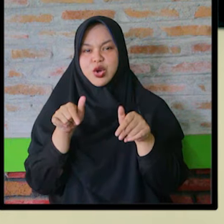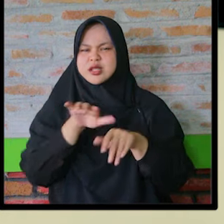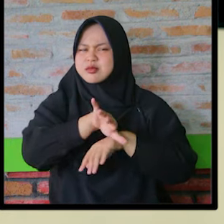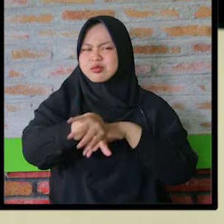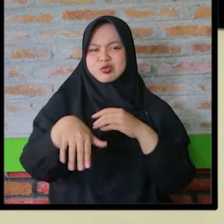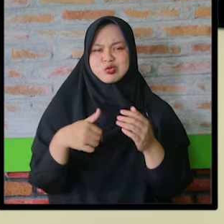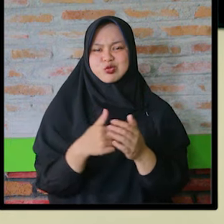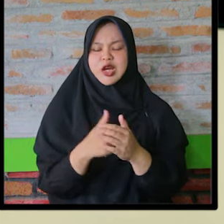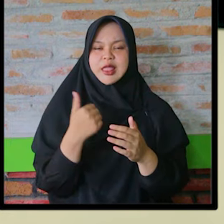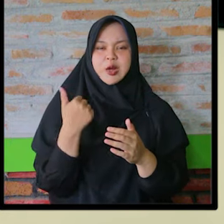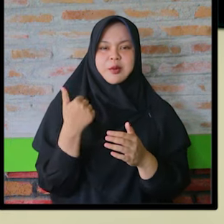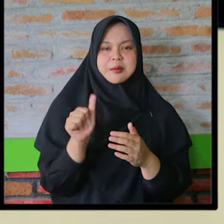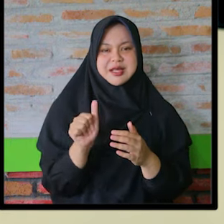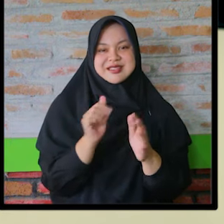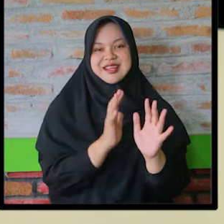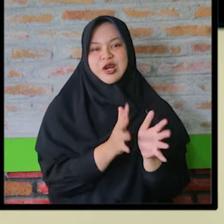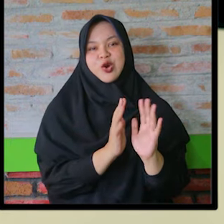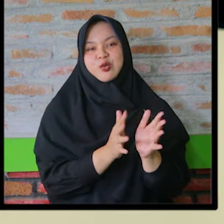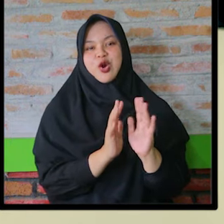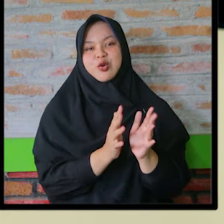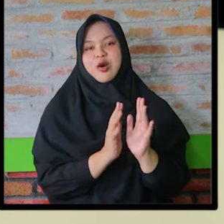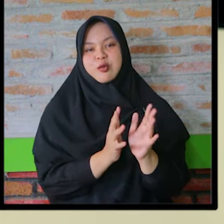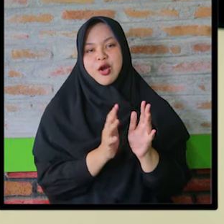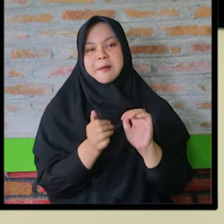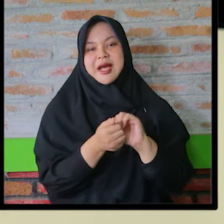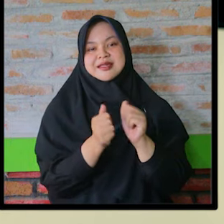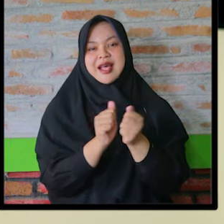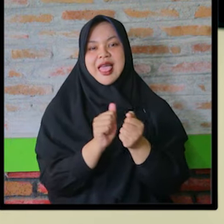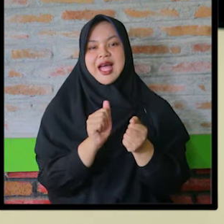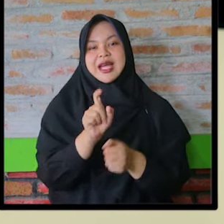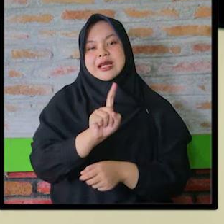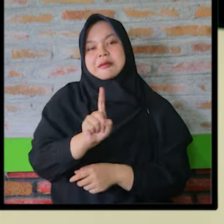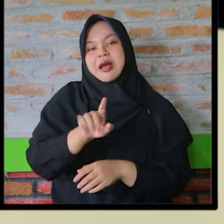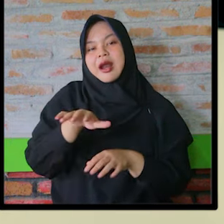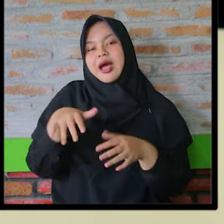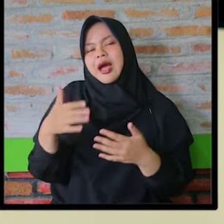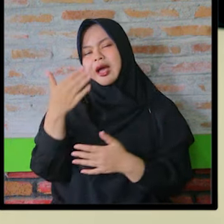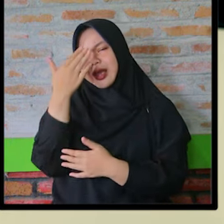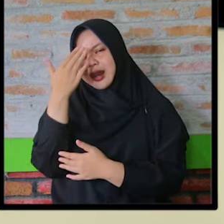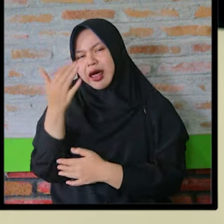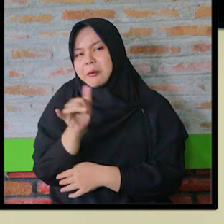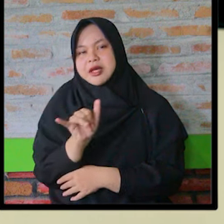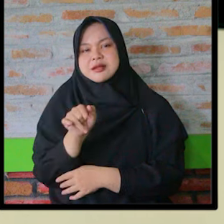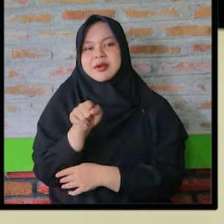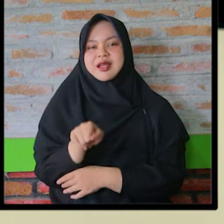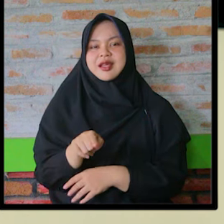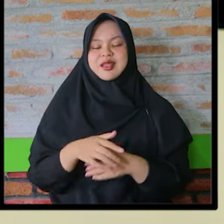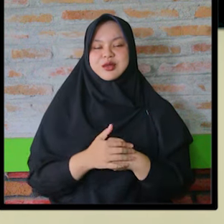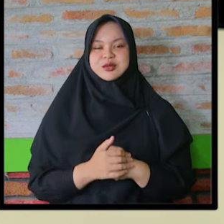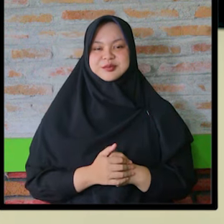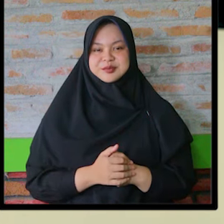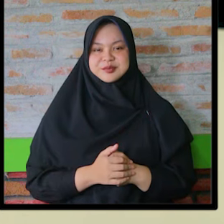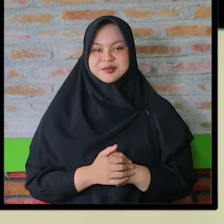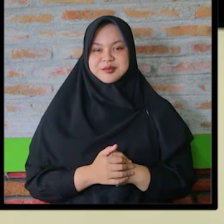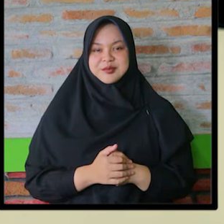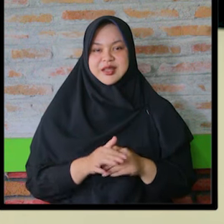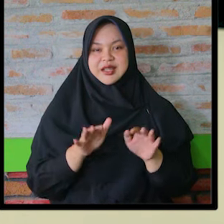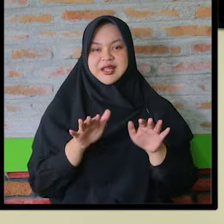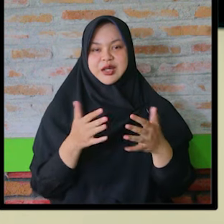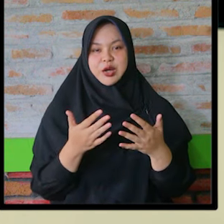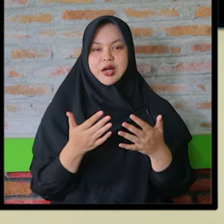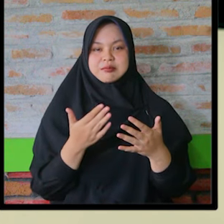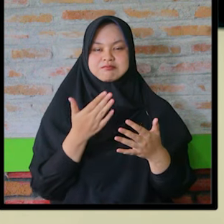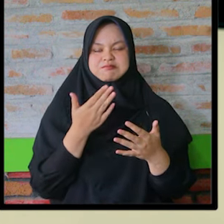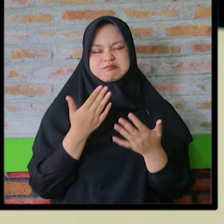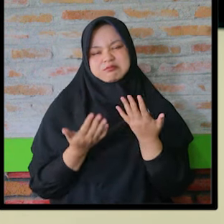segala sesuatu bisa diobrolkan masalahnya di mana gitu kan kenapa begitu gitu misalnya dengan